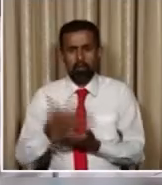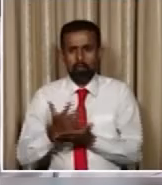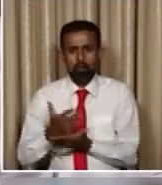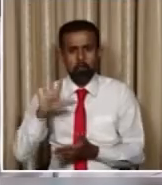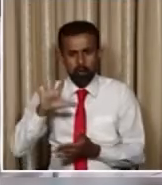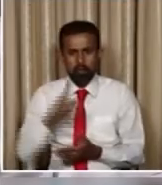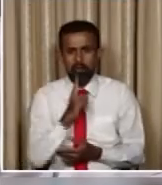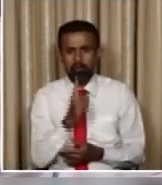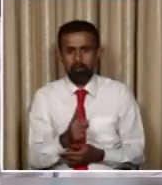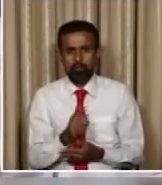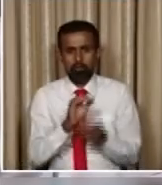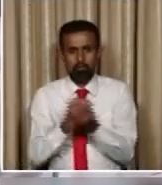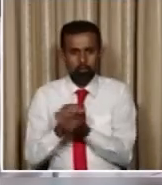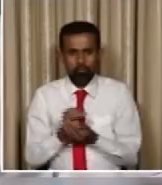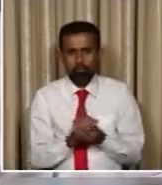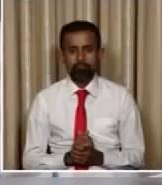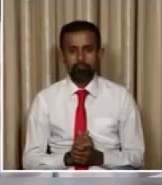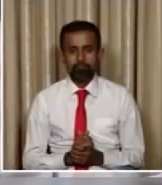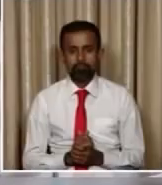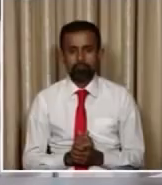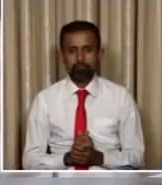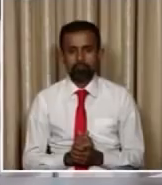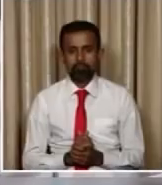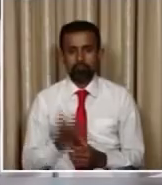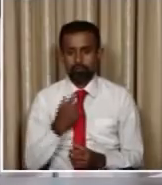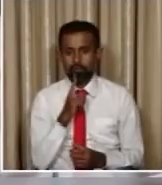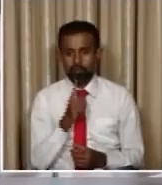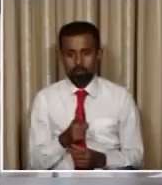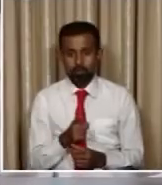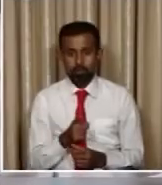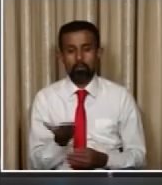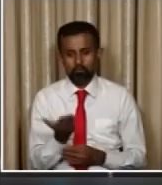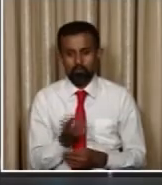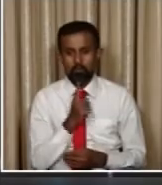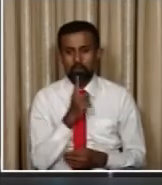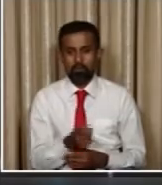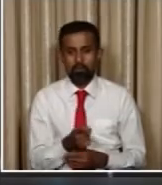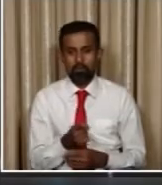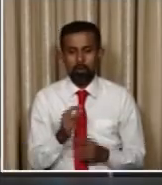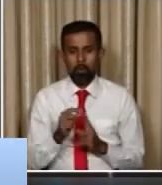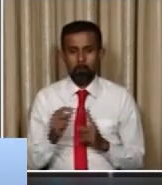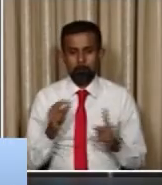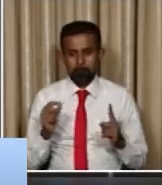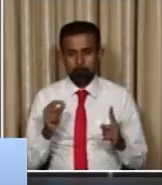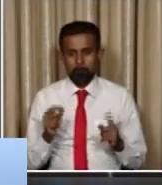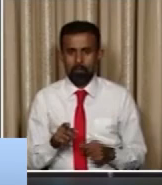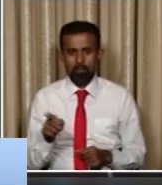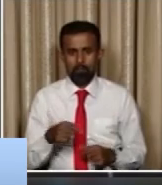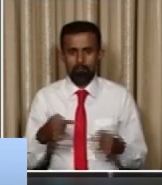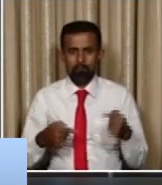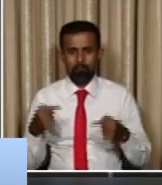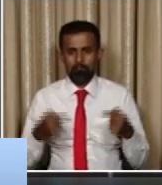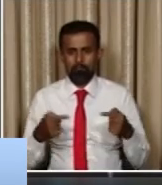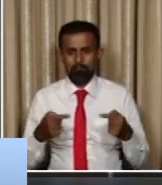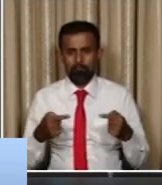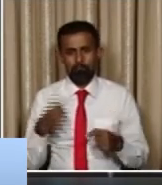මෙව්වා ආරක්ෂා කරනවා කියන්නේ මේක බලයට ආවේ. මම කියන්නේ මෙව්ව කරන්න ජනබරමක් නැහැ. පාර්ලිමේන්තුවේ දවසක විවාදයක් අපි මේක කරන